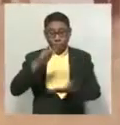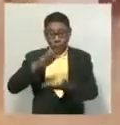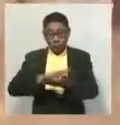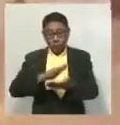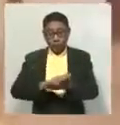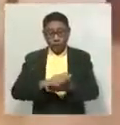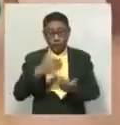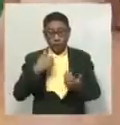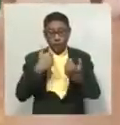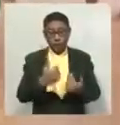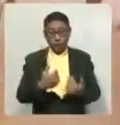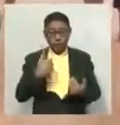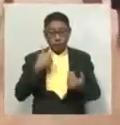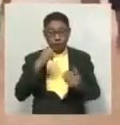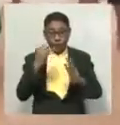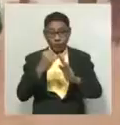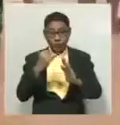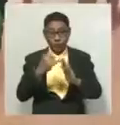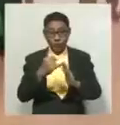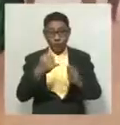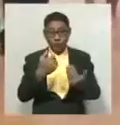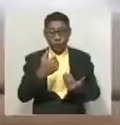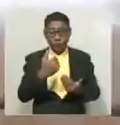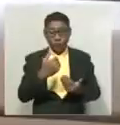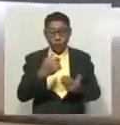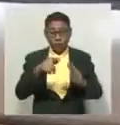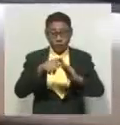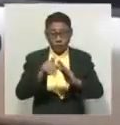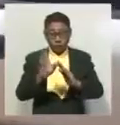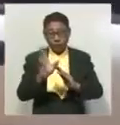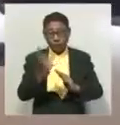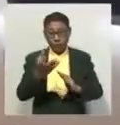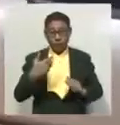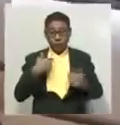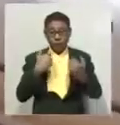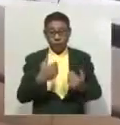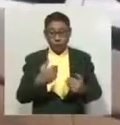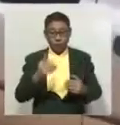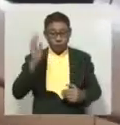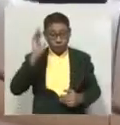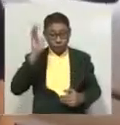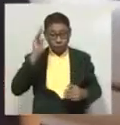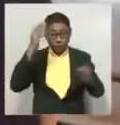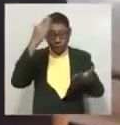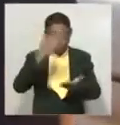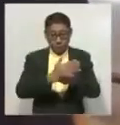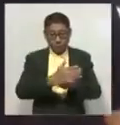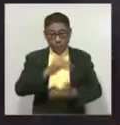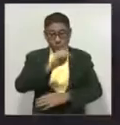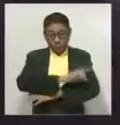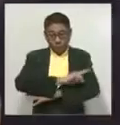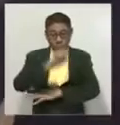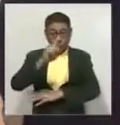เรียนนาโพนาจารย์ที่ตำบลหนองกระเท้าอำเภอนครไทยนะคะโรงเรียนก็ต้องประกาศหยุดการเรียนการสอน1